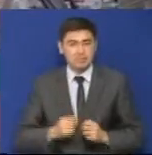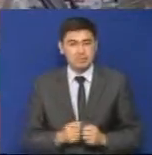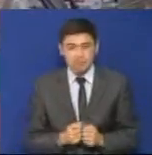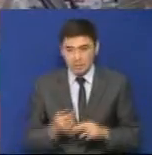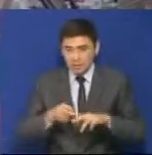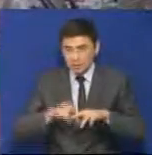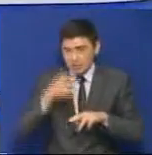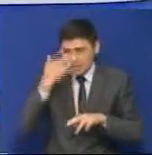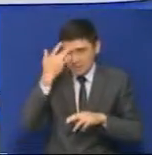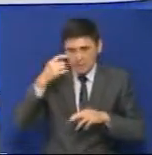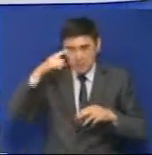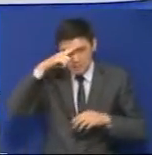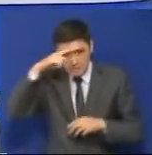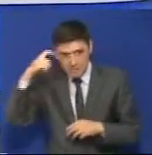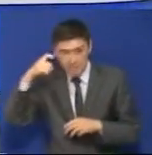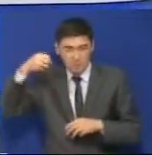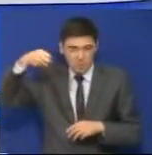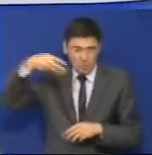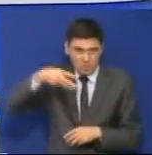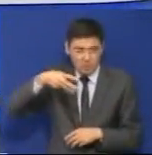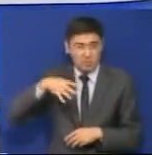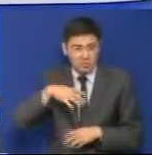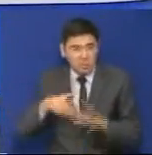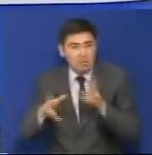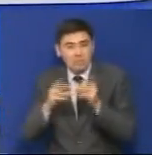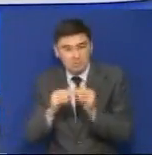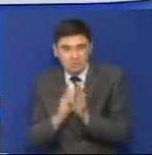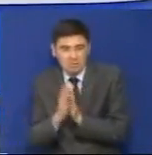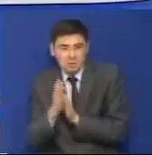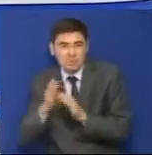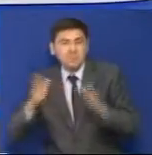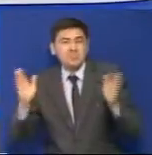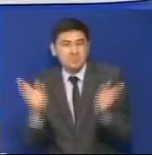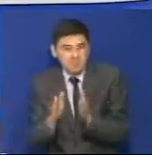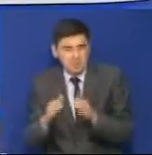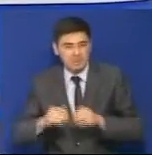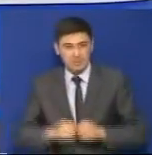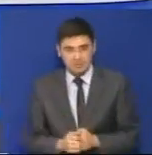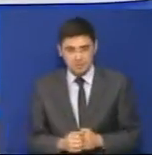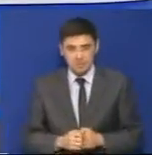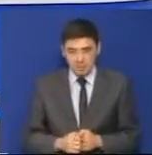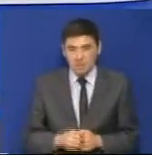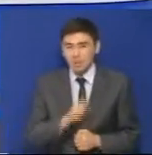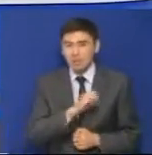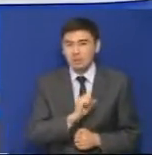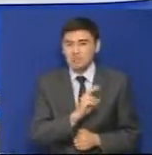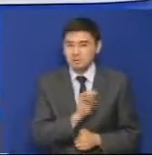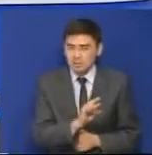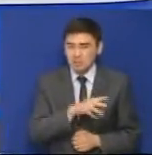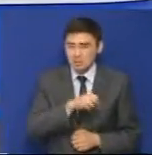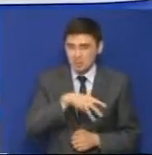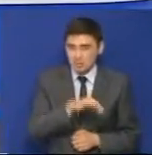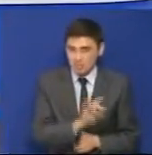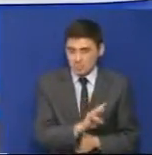Биыл жаздың ыстық және құрғақ болуына байланысты дәнді дақылдар өнімділігі төмендеген. Ал үкімет басшысы Асқар Мамин